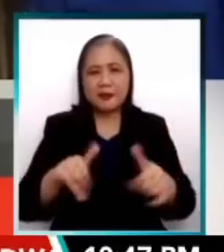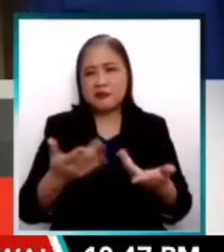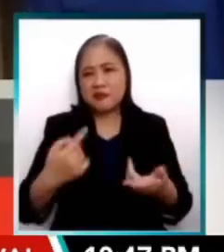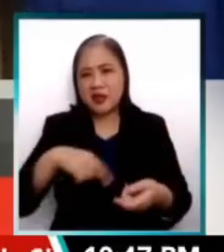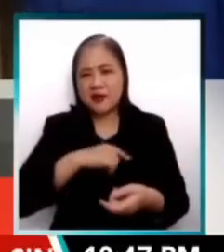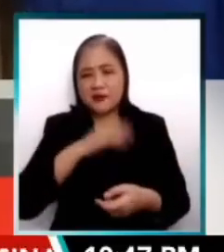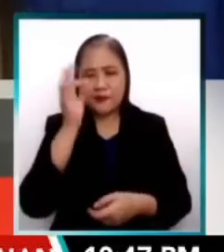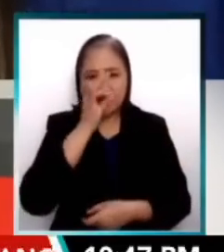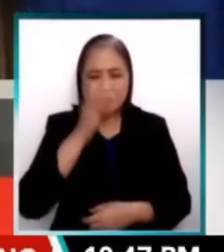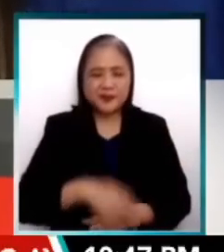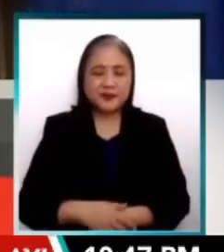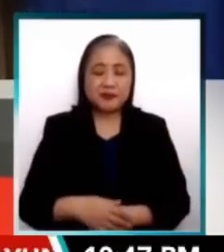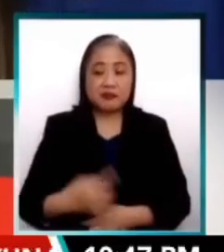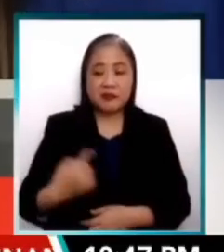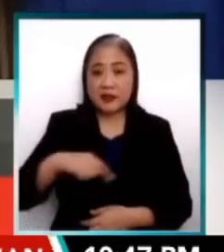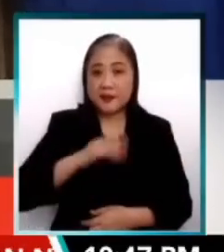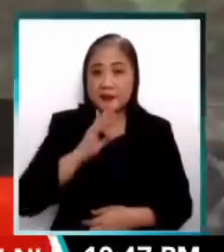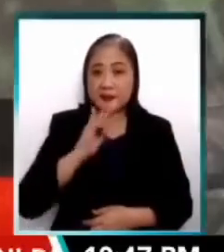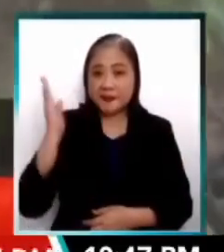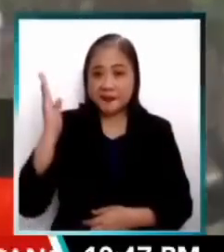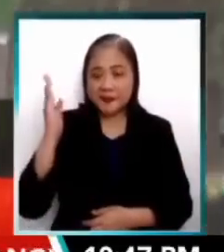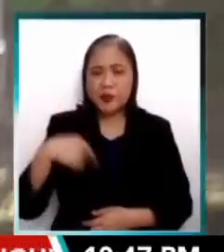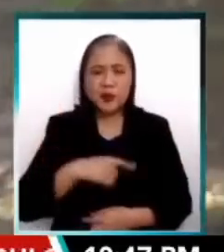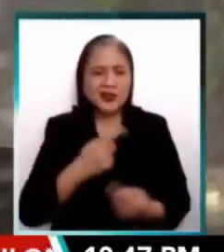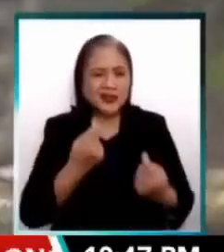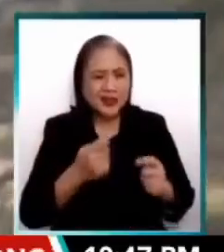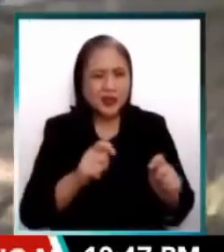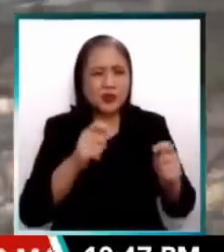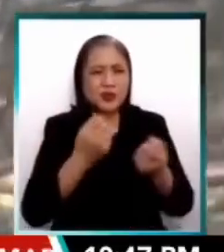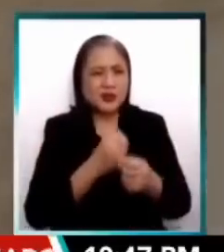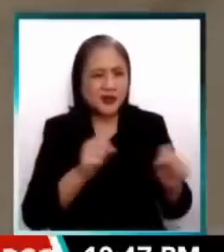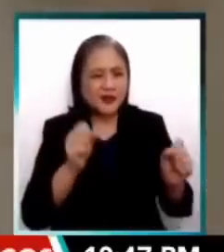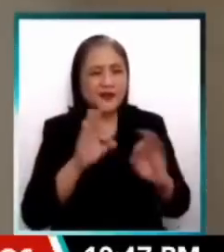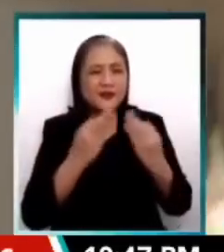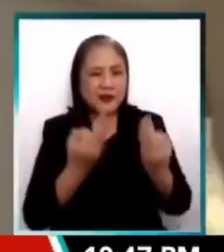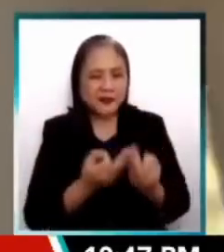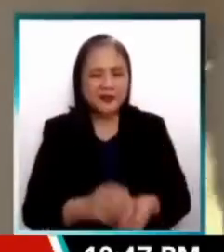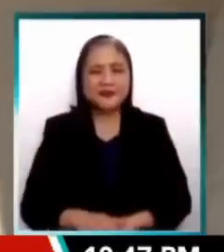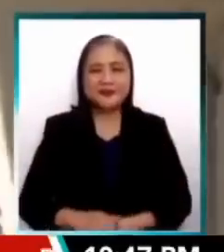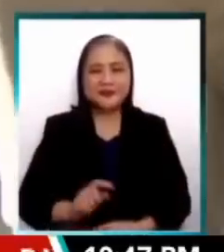always look at trying to save the family. Katrina Son, Jimmy News.